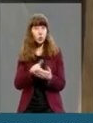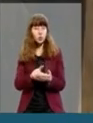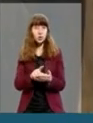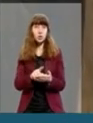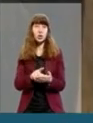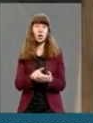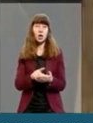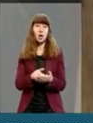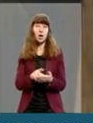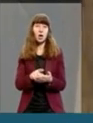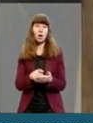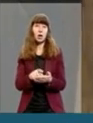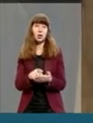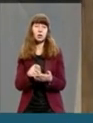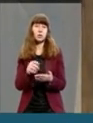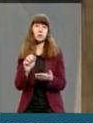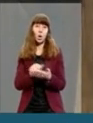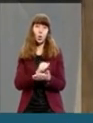тулешова